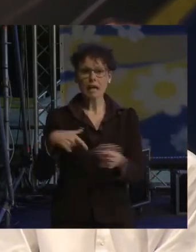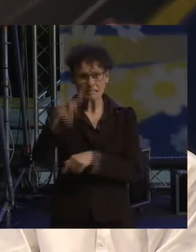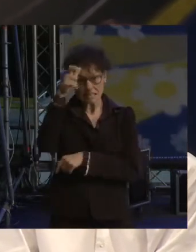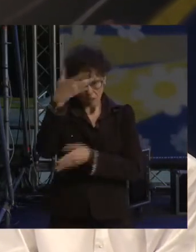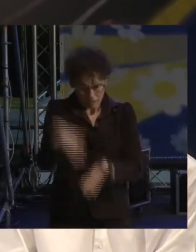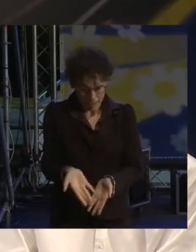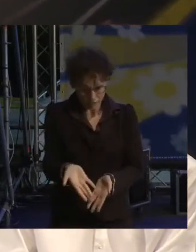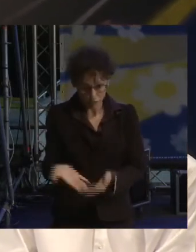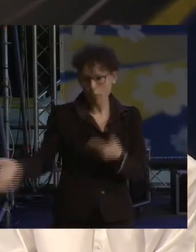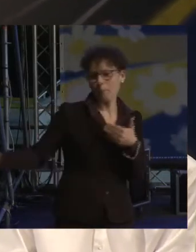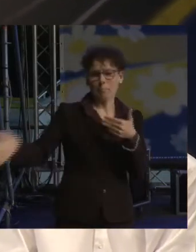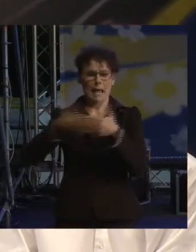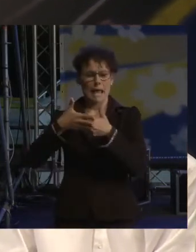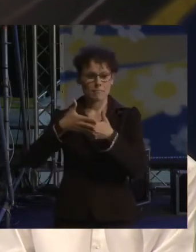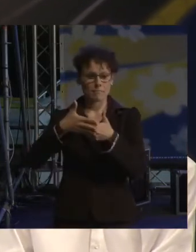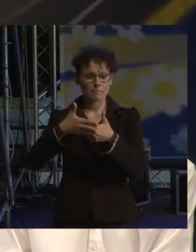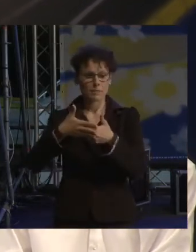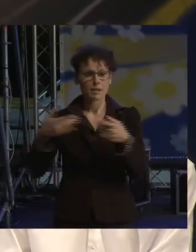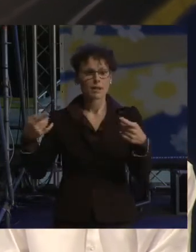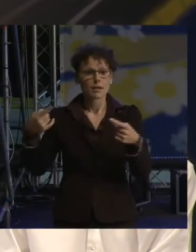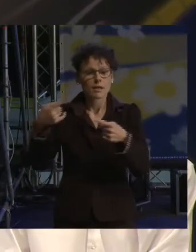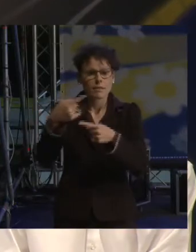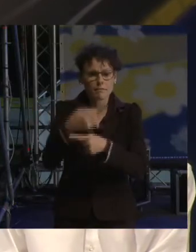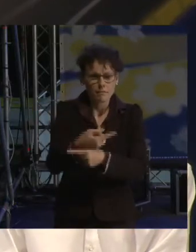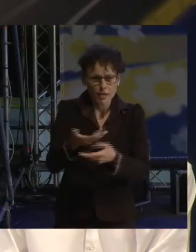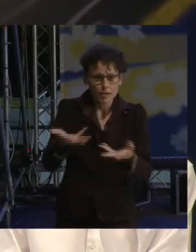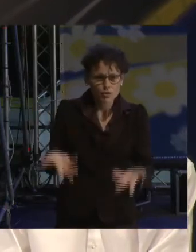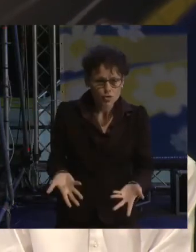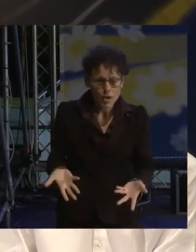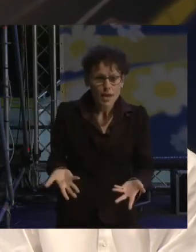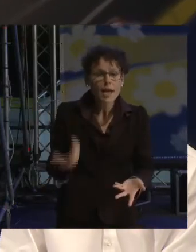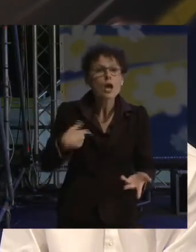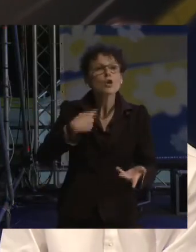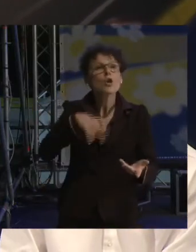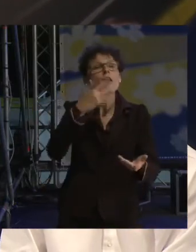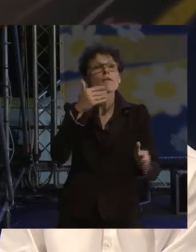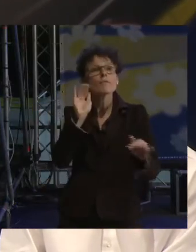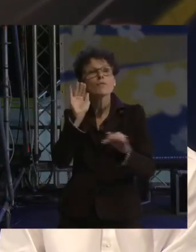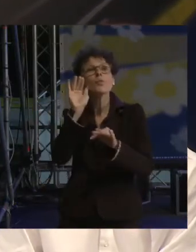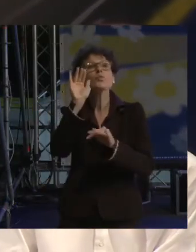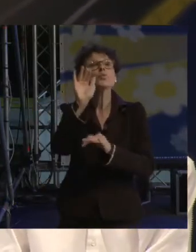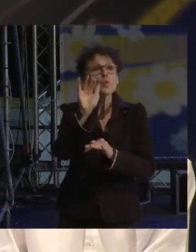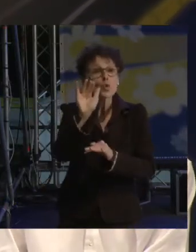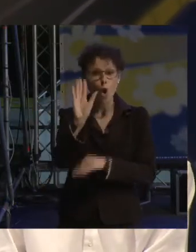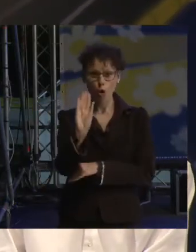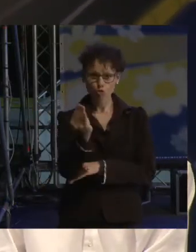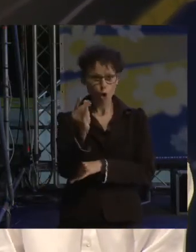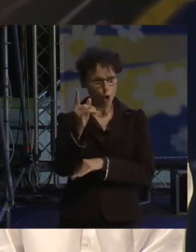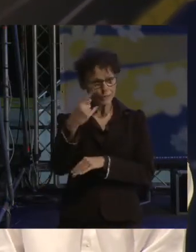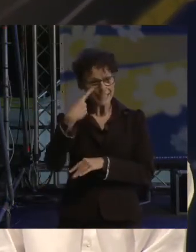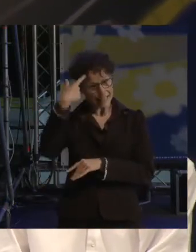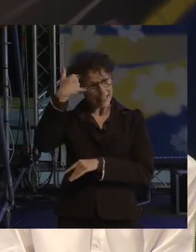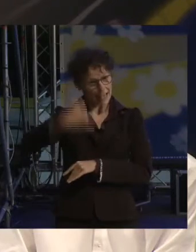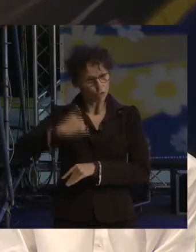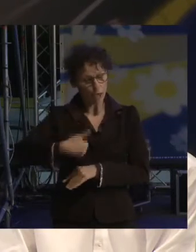porta portiamo avanti questo modello di paese per creare domani un'italia in cui non fuggono più i cervelli il meglio